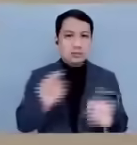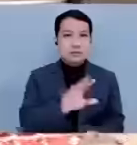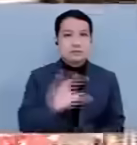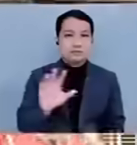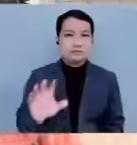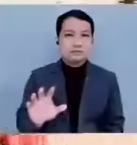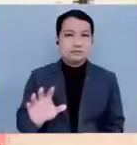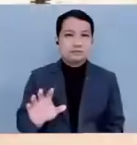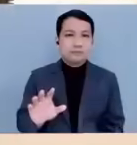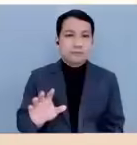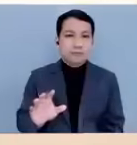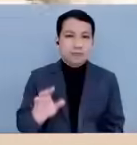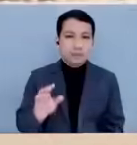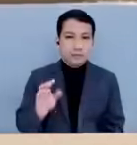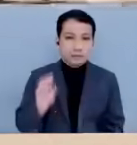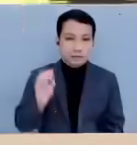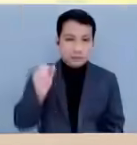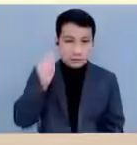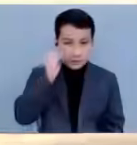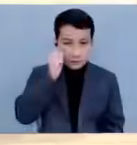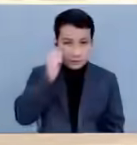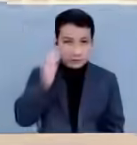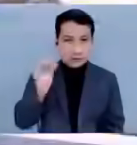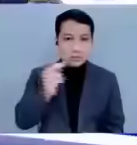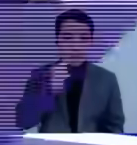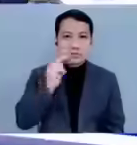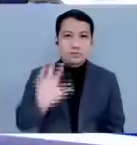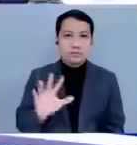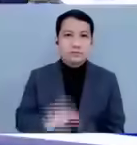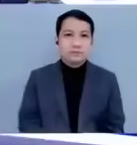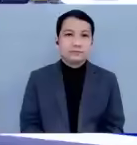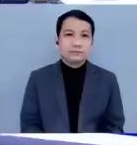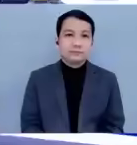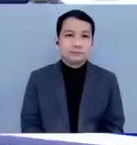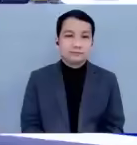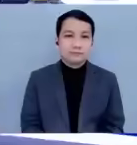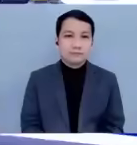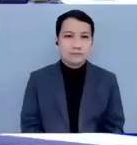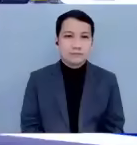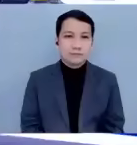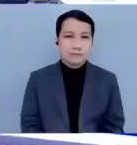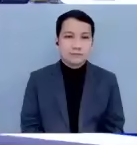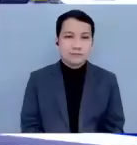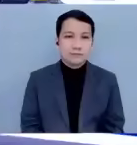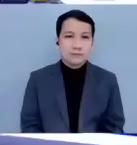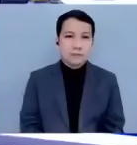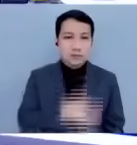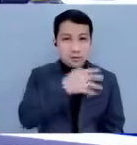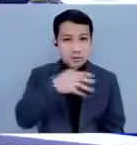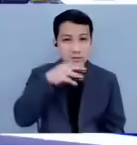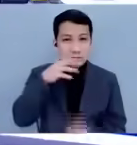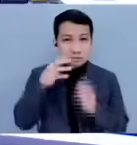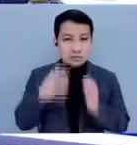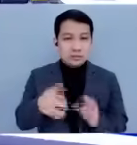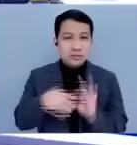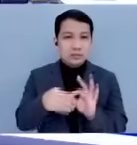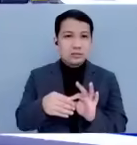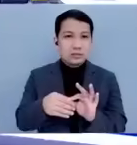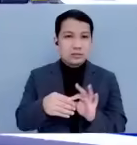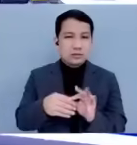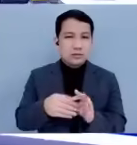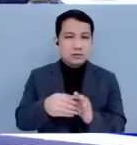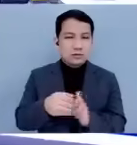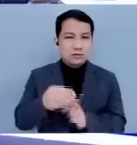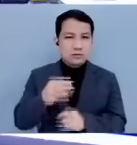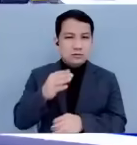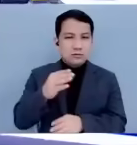frontline, Shaila Francisco, News 5. Umaaray na mga magsasaka sa Bulalakaw, Oriental Mindoro dahil sa pagkasira ng